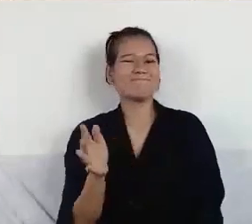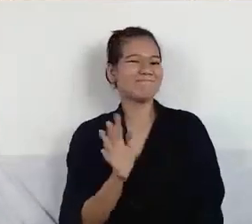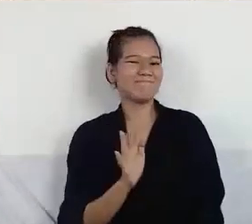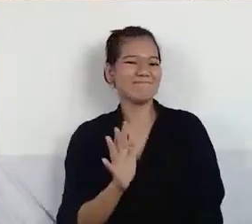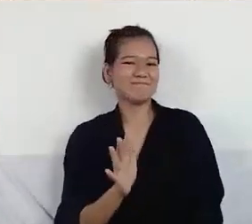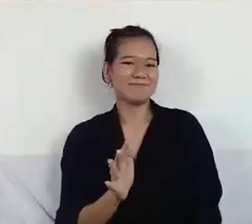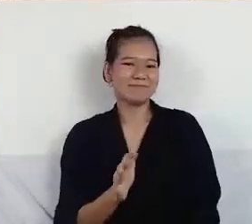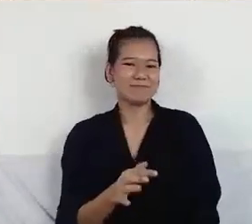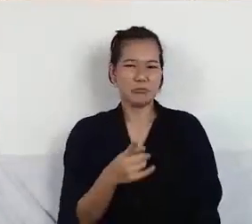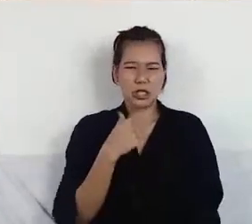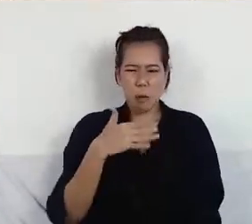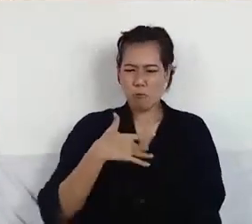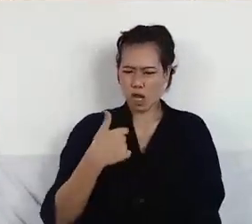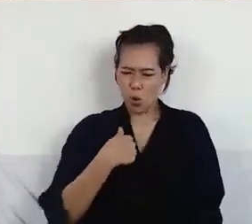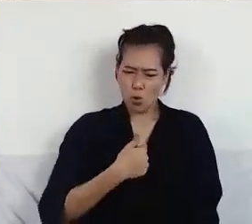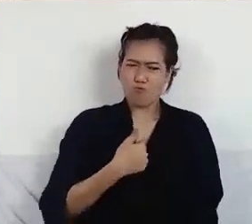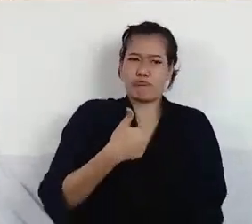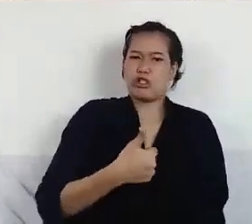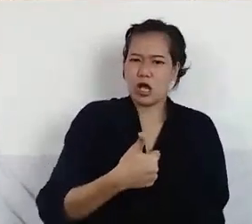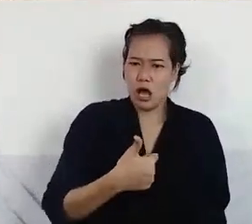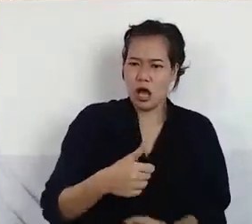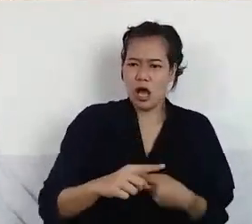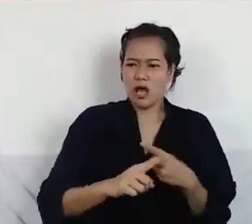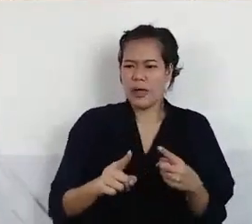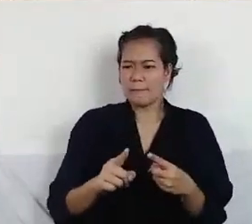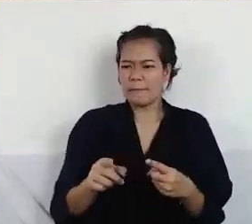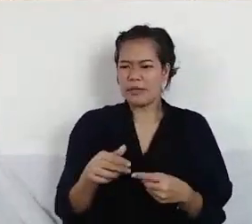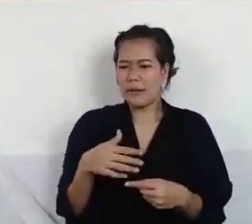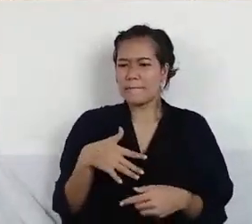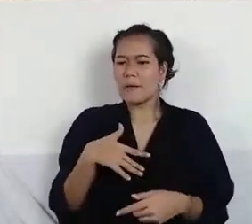ojo mung rumongso bisa, tapi bisa rumongso.